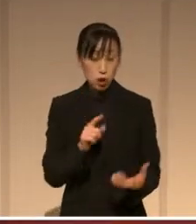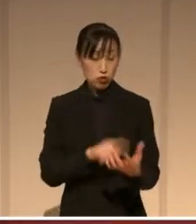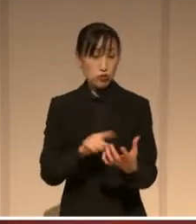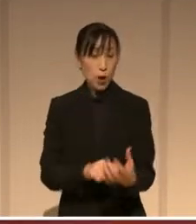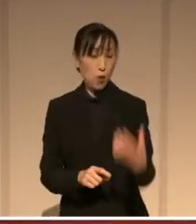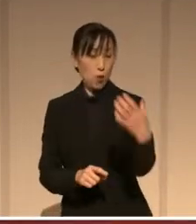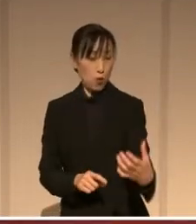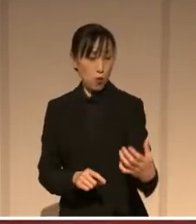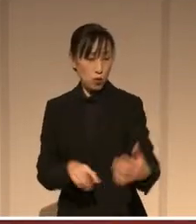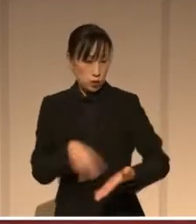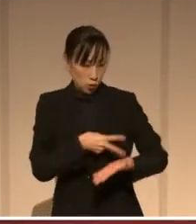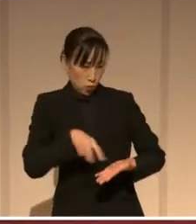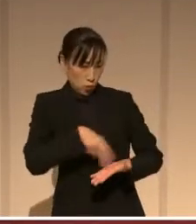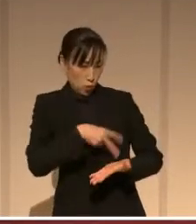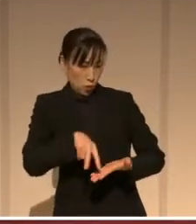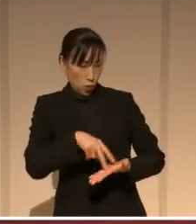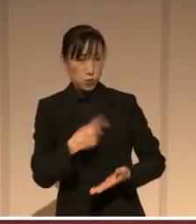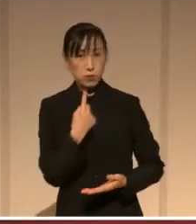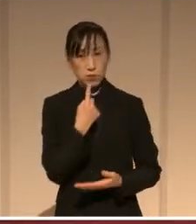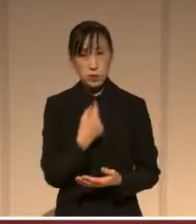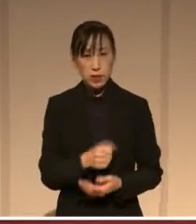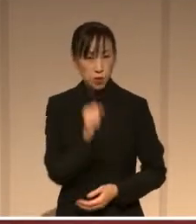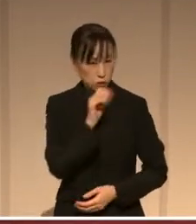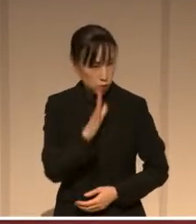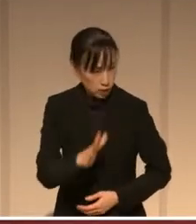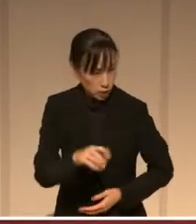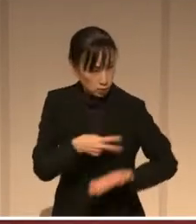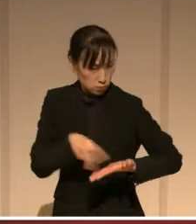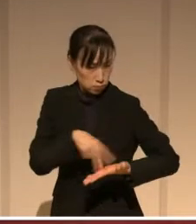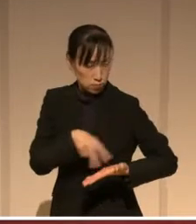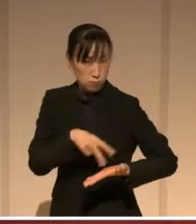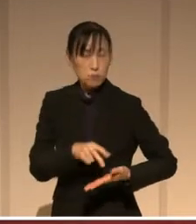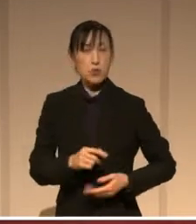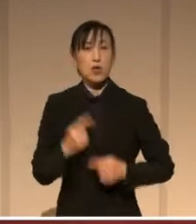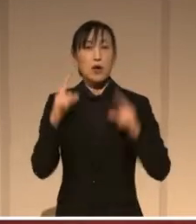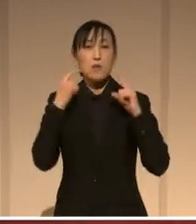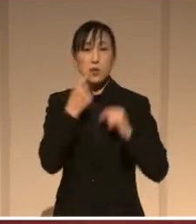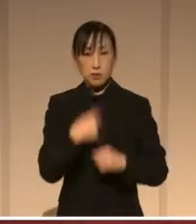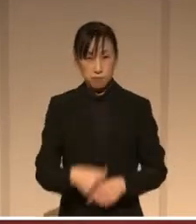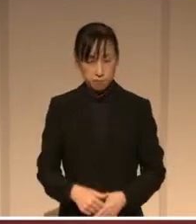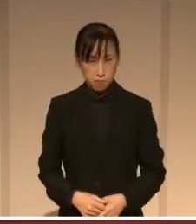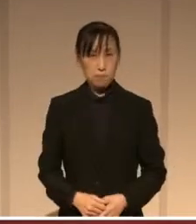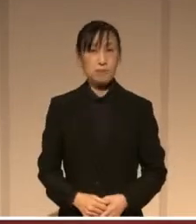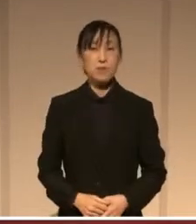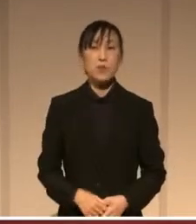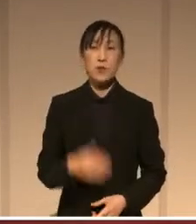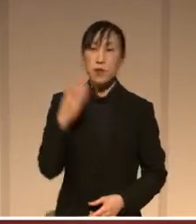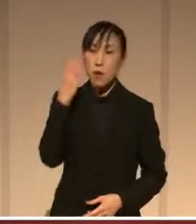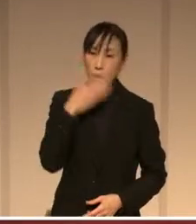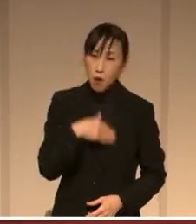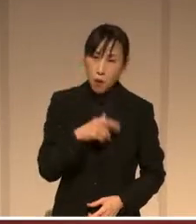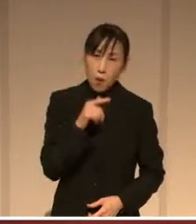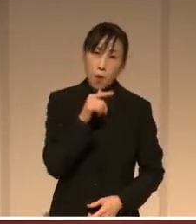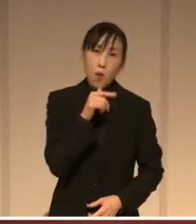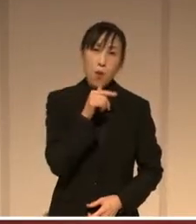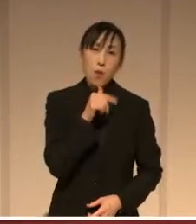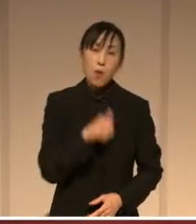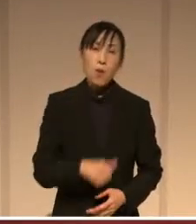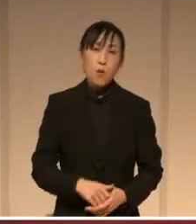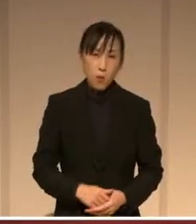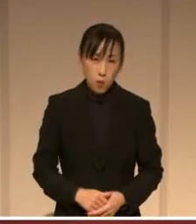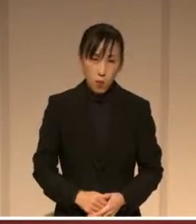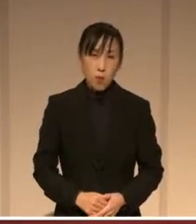ますちーさせませ宜しくをします heyそういう系があってのあの舞台だったと